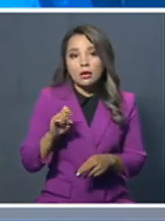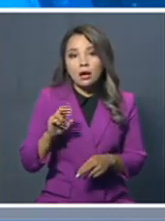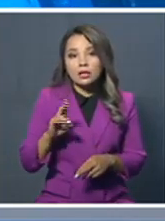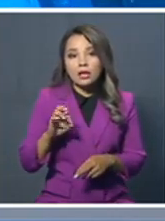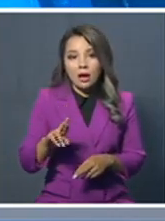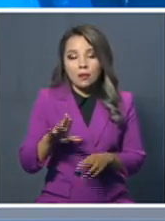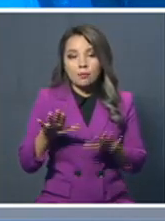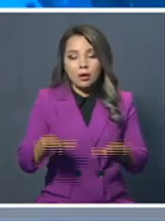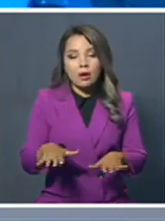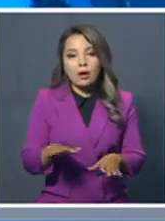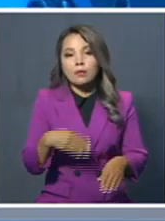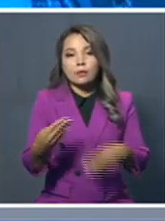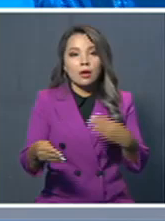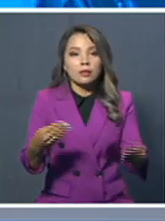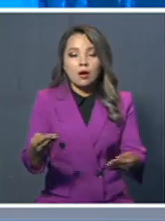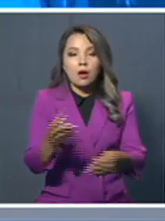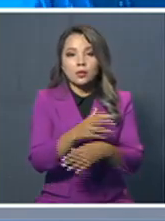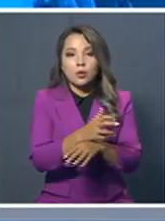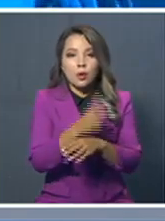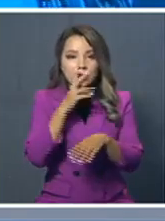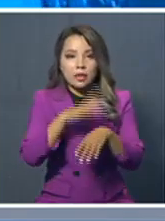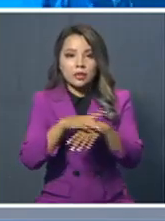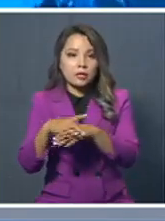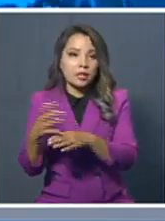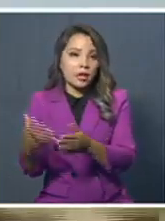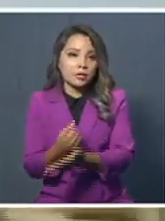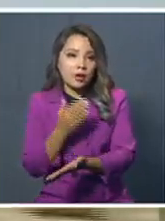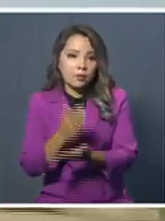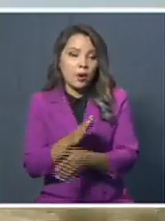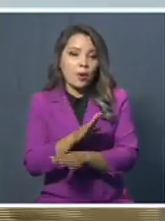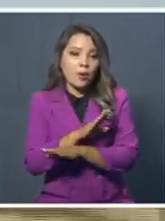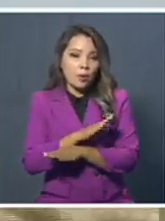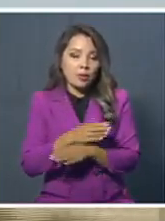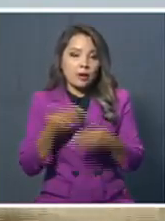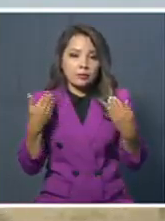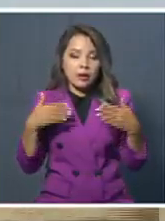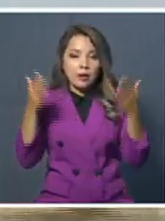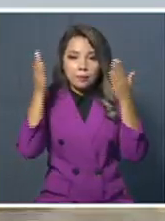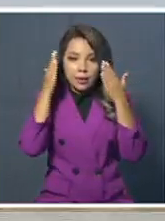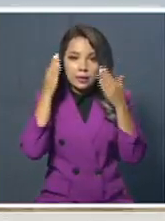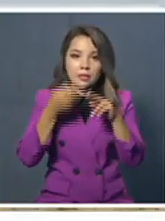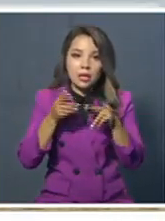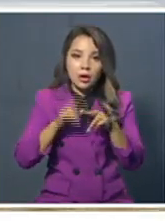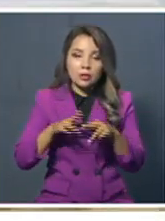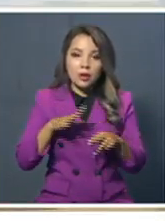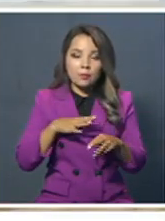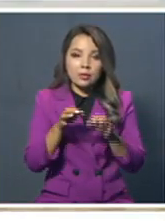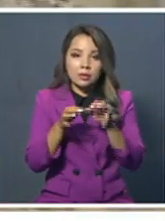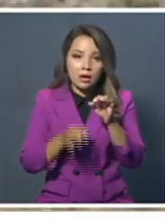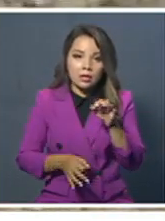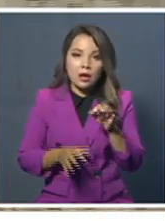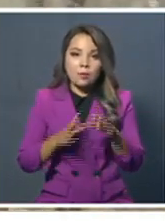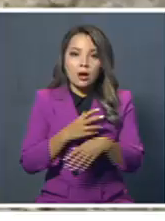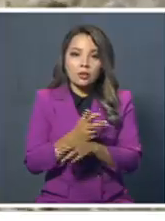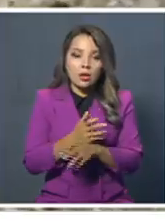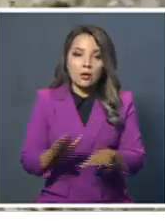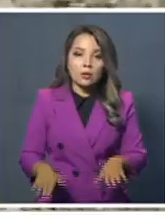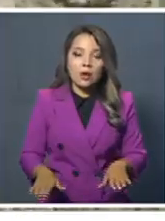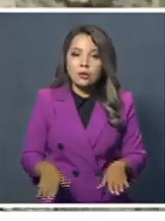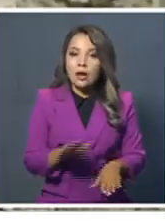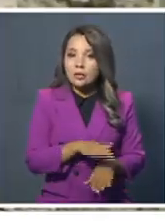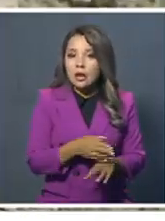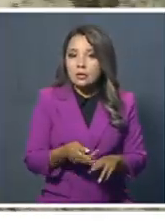әр жерде шашылған сүйектерді анықтады. Ол әуелі адамның бас сүйегін, одан кейін ортан жілігімен аяқ сүйектерін